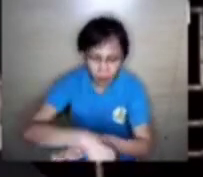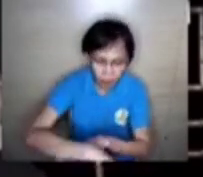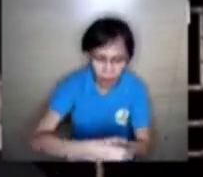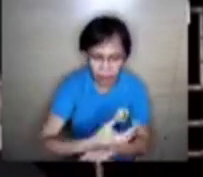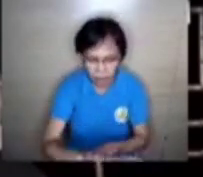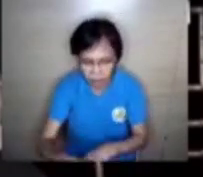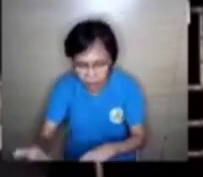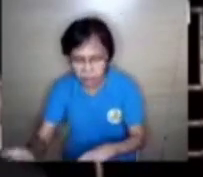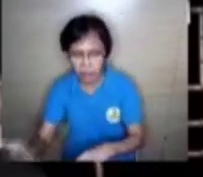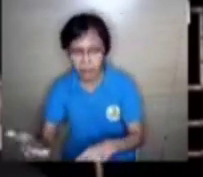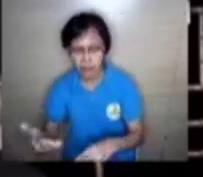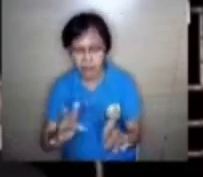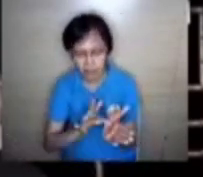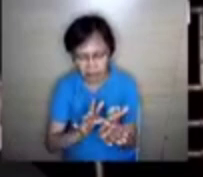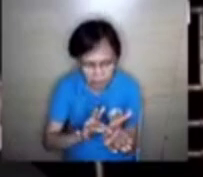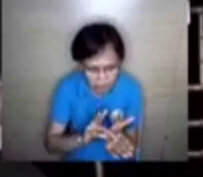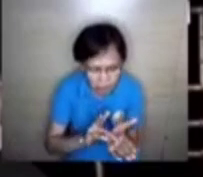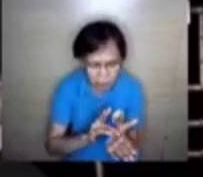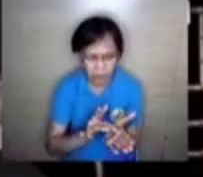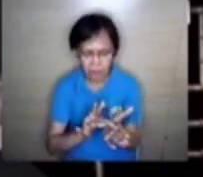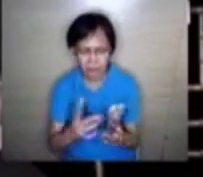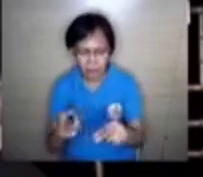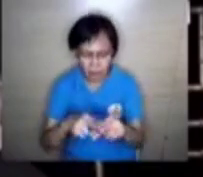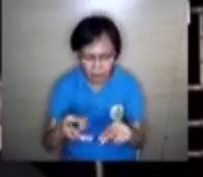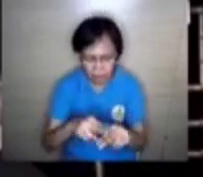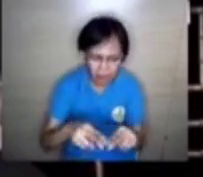gamot, tapos mag-i-expire na lang.